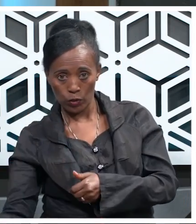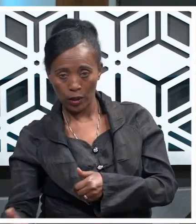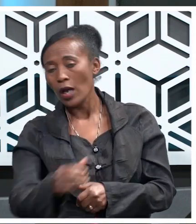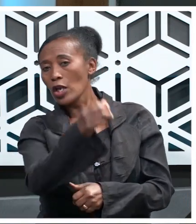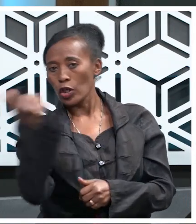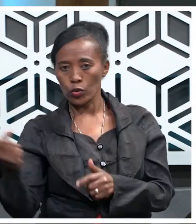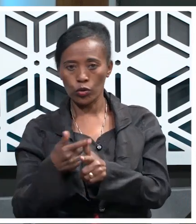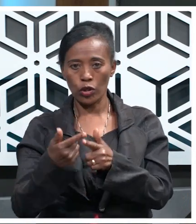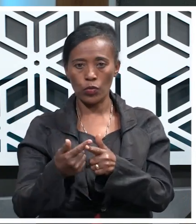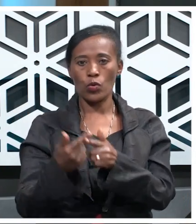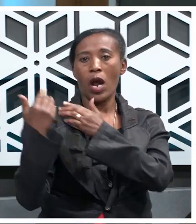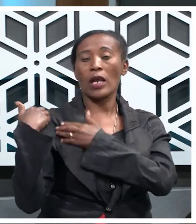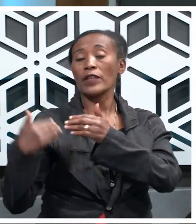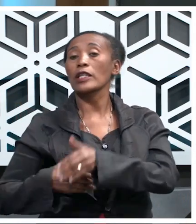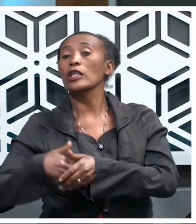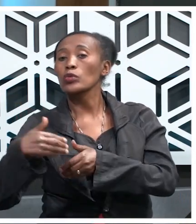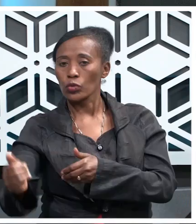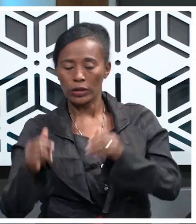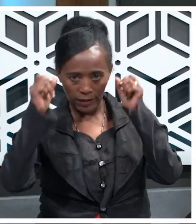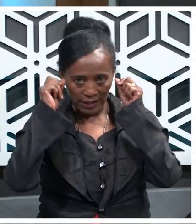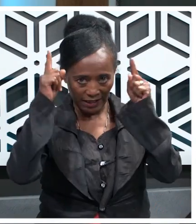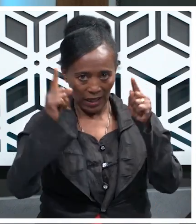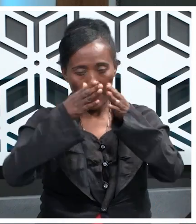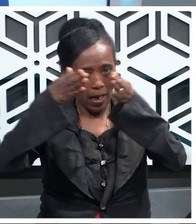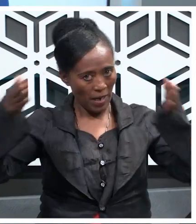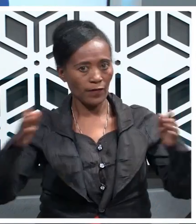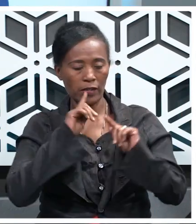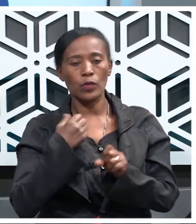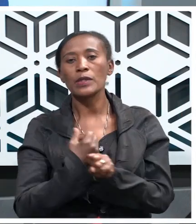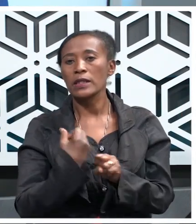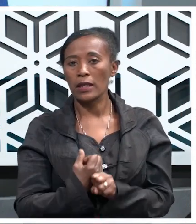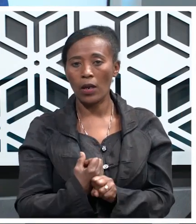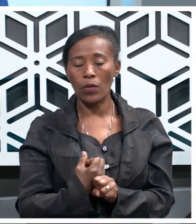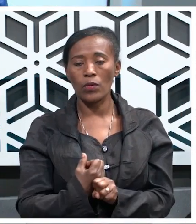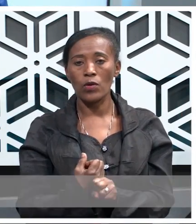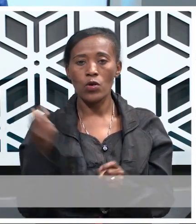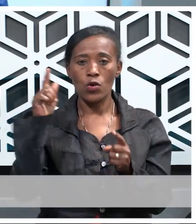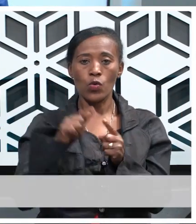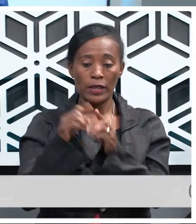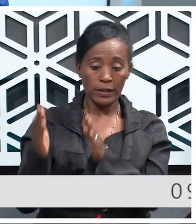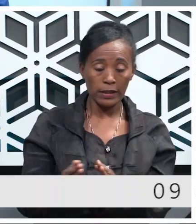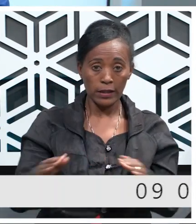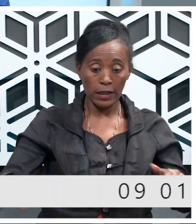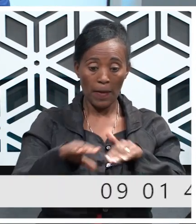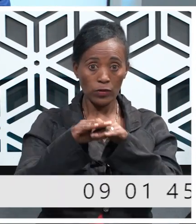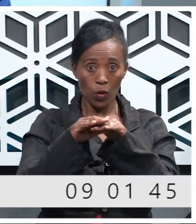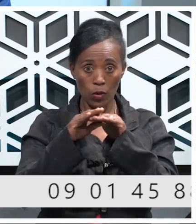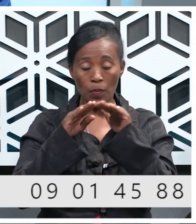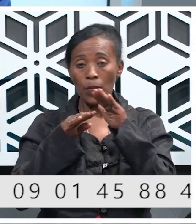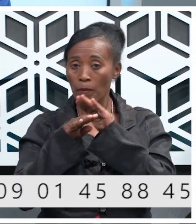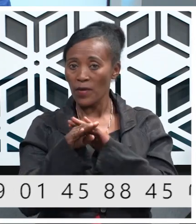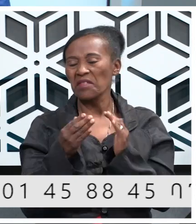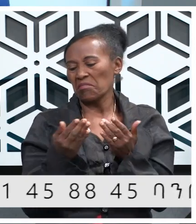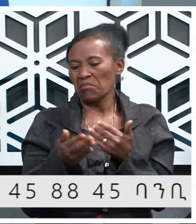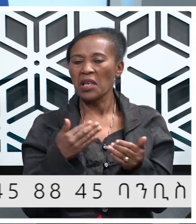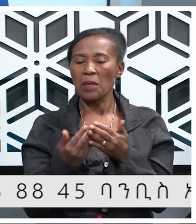ለመወጣት ሌሎችም ደግሞ ድርሻቸውን እንዲወጡ ግንዛቤ ለመፍጠር ነው የምንሰራው። ወደ ዝግጅቶቹ ማስተዋወቅ